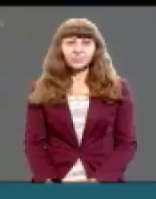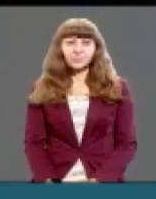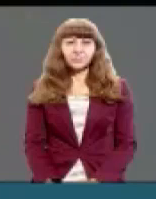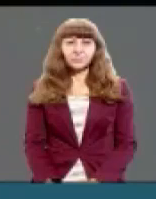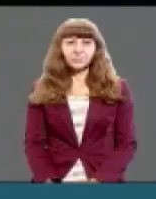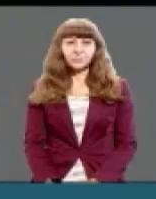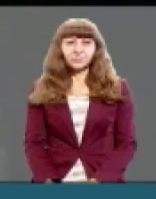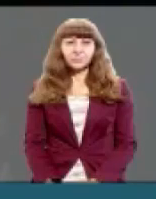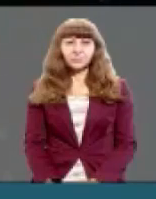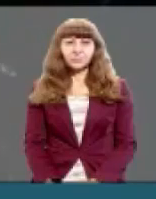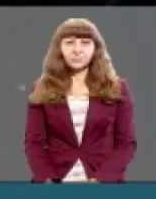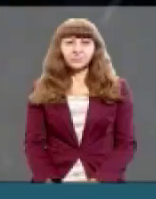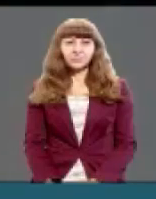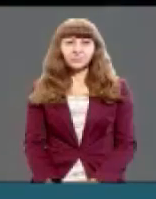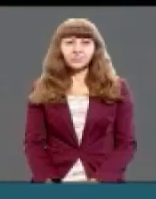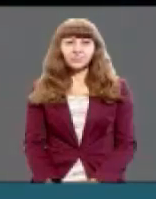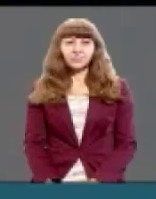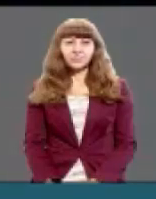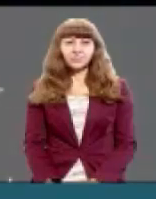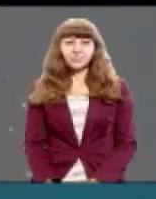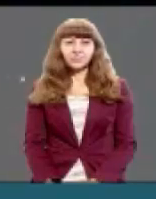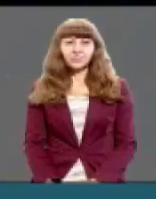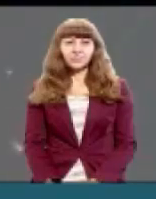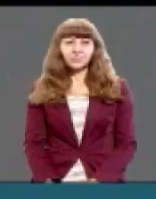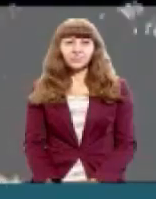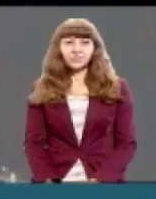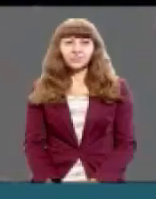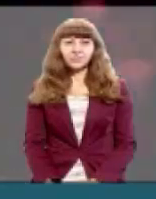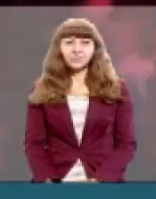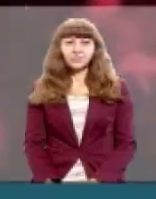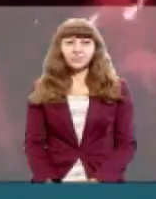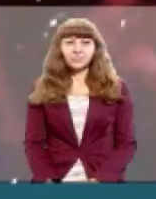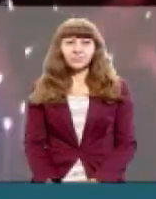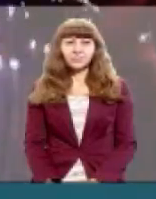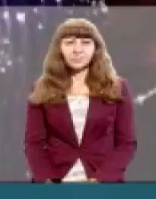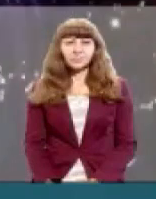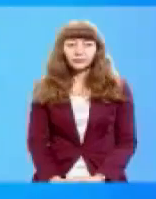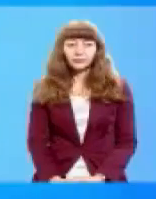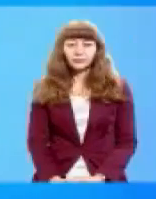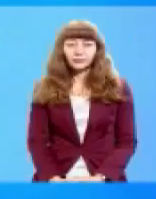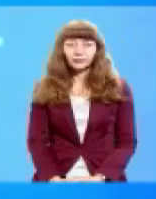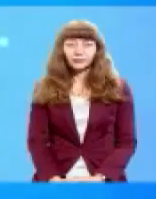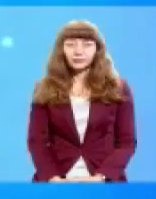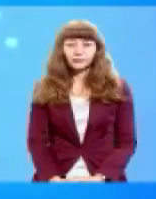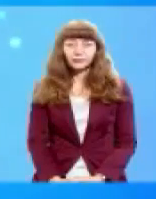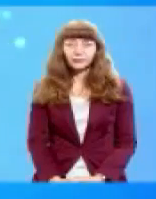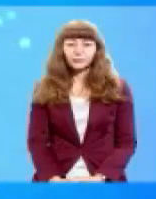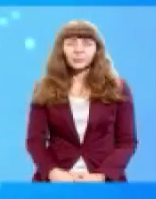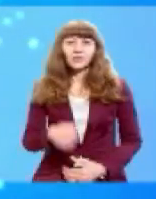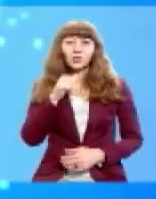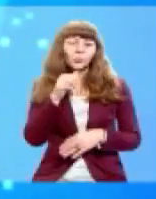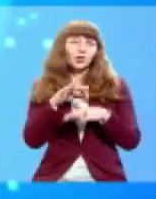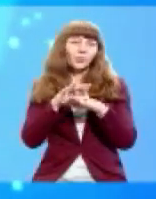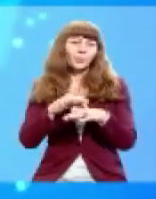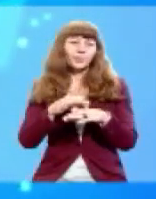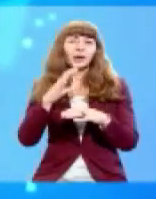күндерді атап өтеді. Әлия Құлтанова және Родион Бабич, Қостанай телеарнасы. Қосанайда бокстан